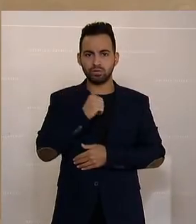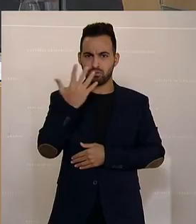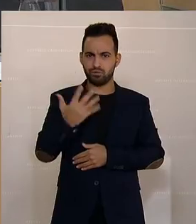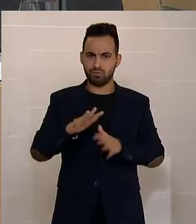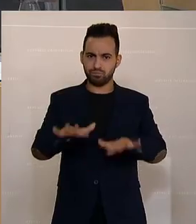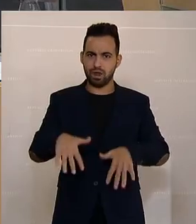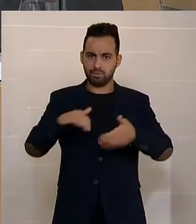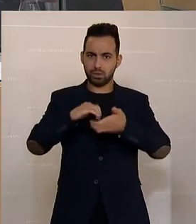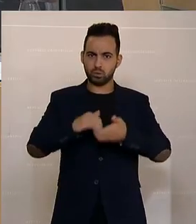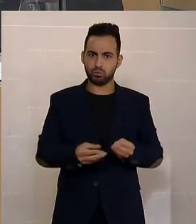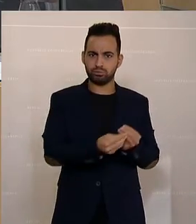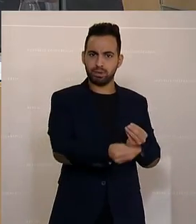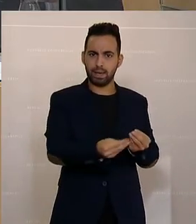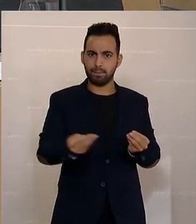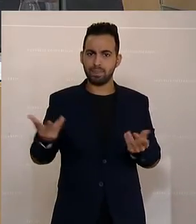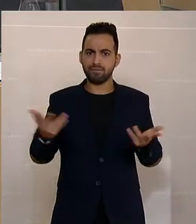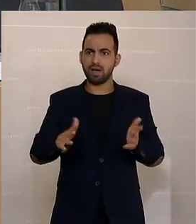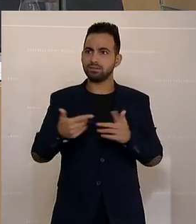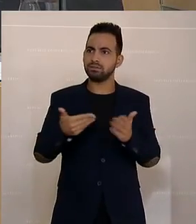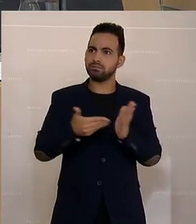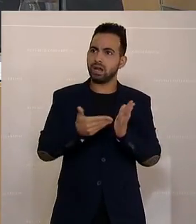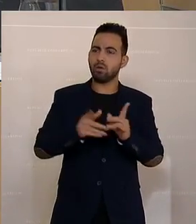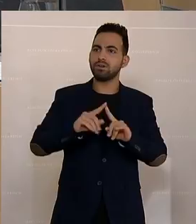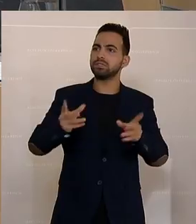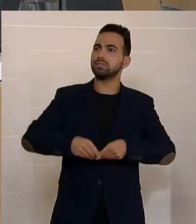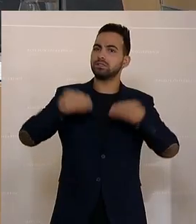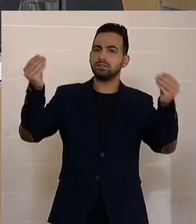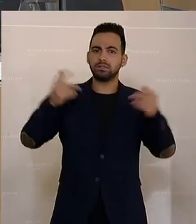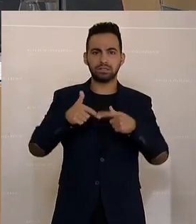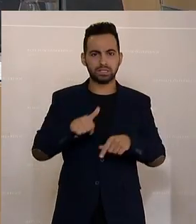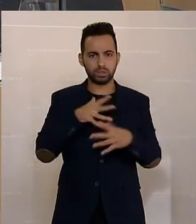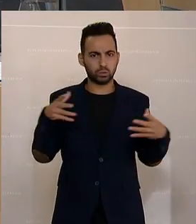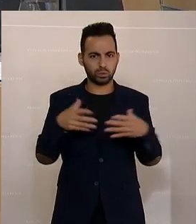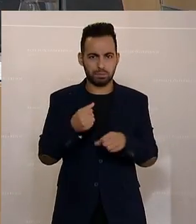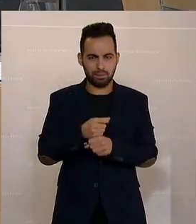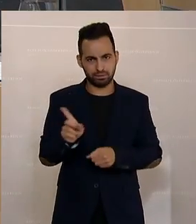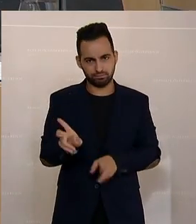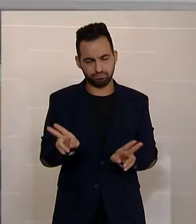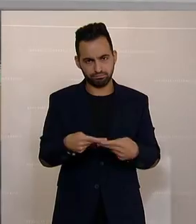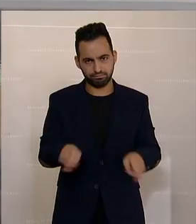Parlamentsclubs das zuzustellen, was die anderen Leuten auch zustellen. Es ist einfach keine Zusammenarbeit.